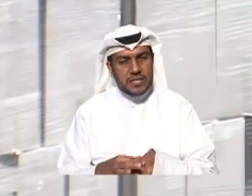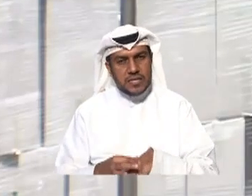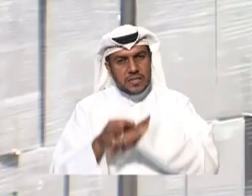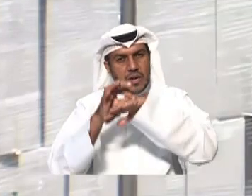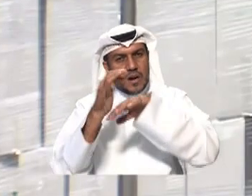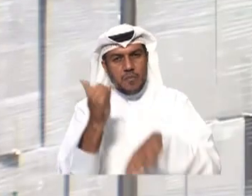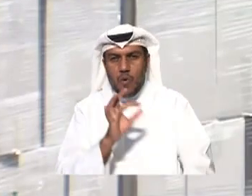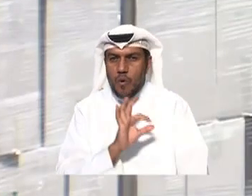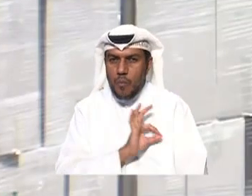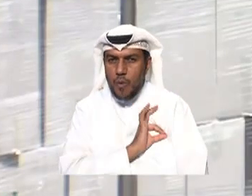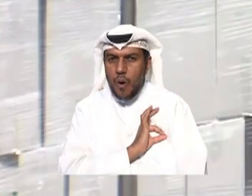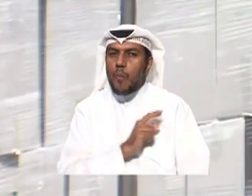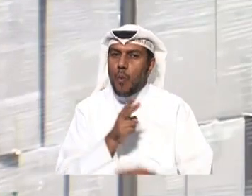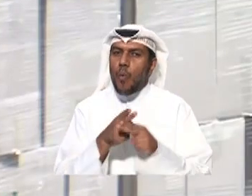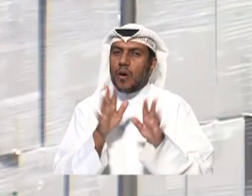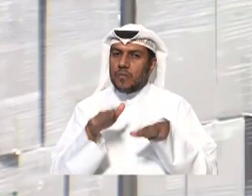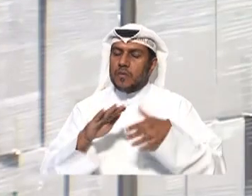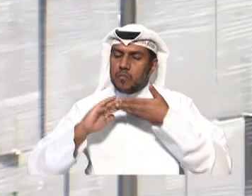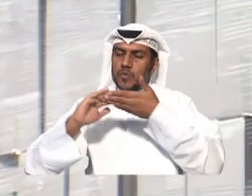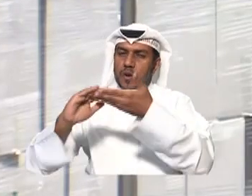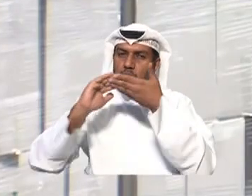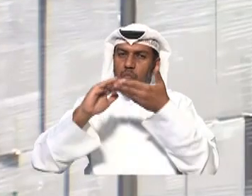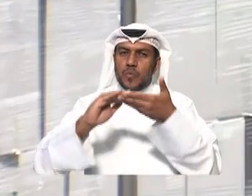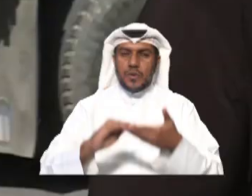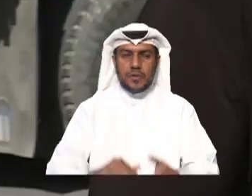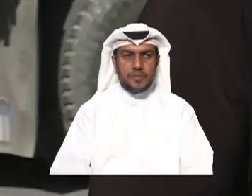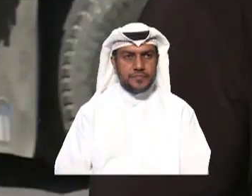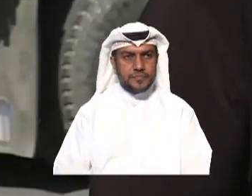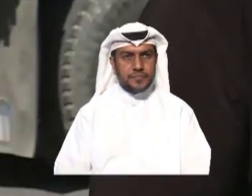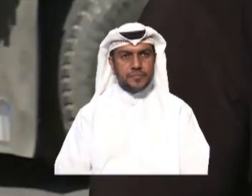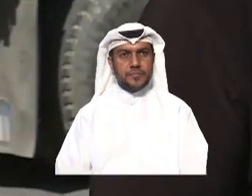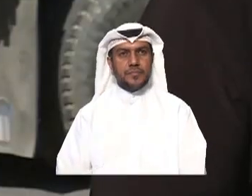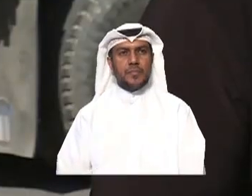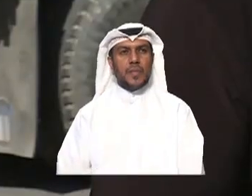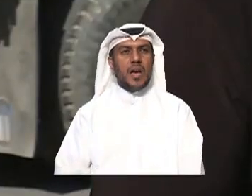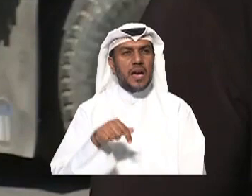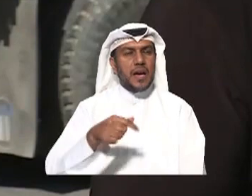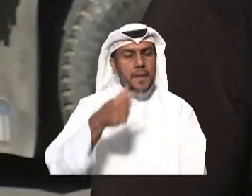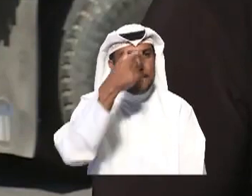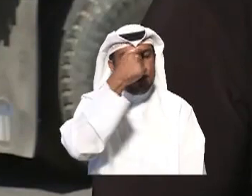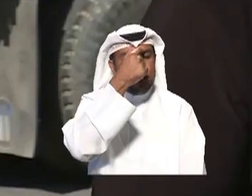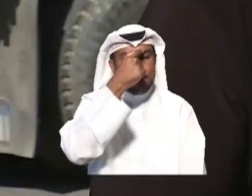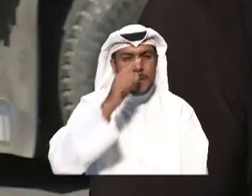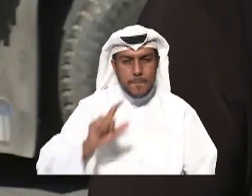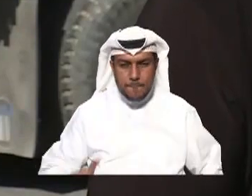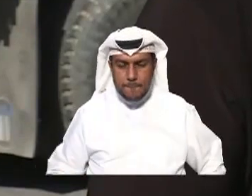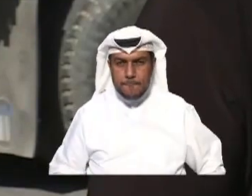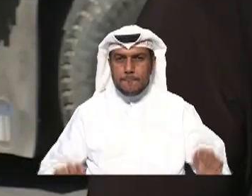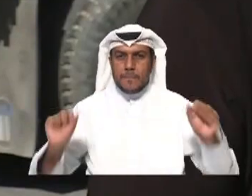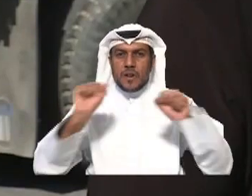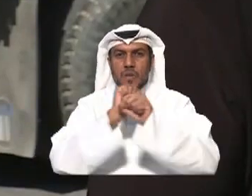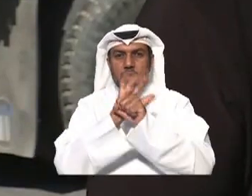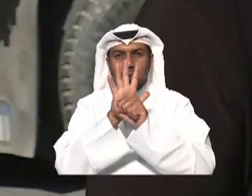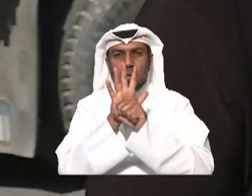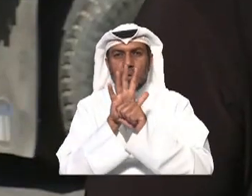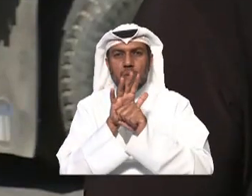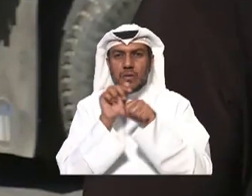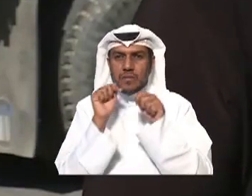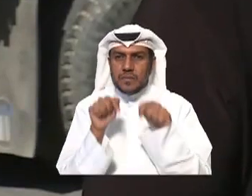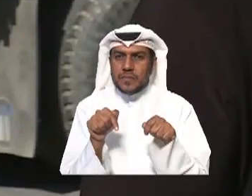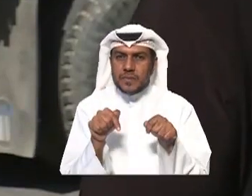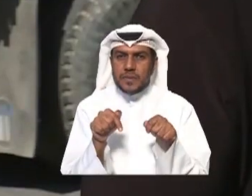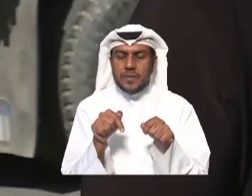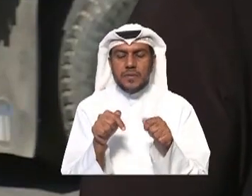ألسنة الفلسطينيين وقلوبهم. وستتفاقم أزمة فيروس كورونا وتراجع الأوضاع الإنسانية داخل